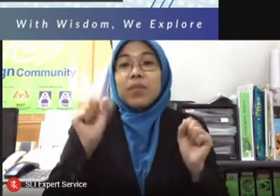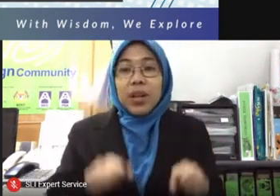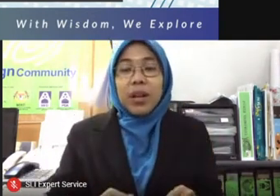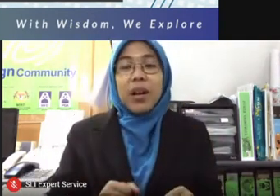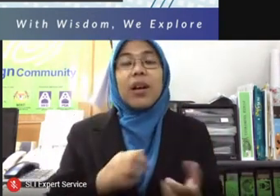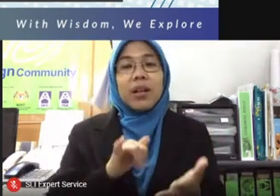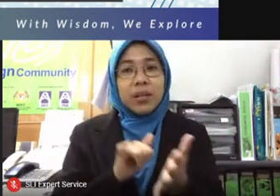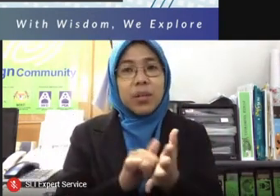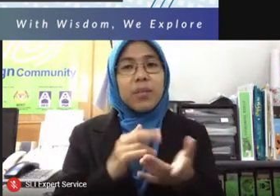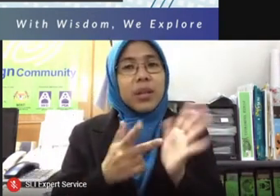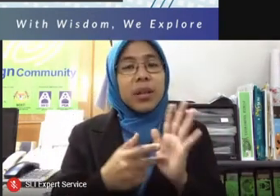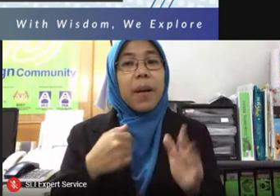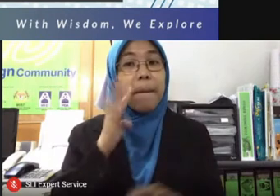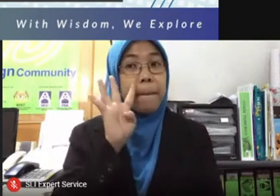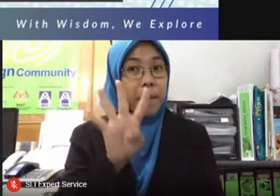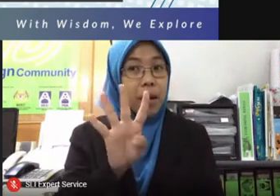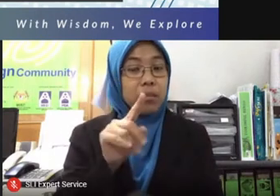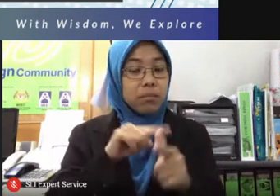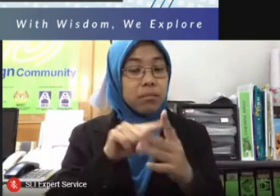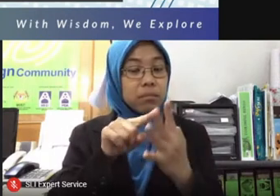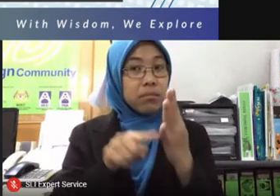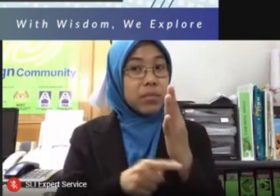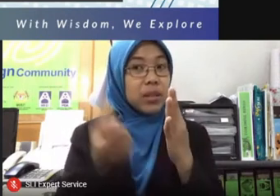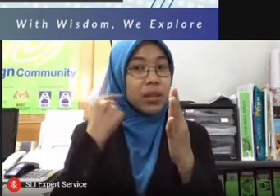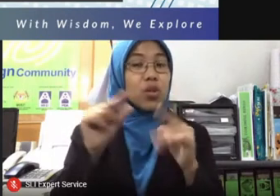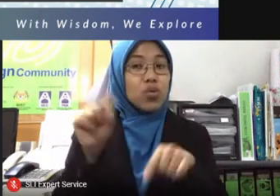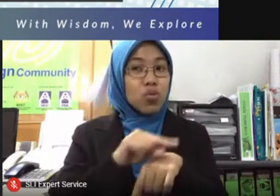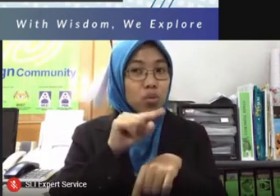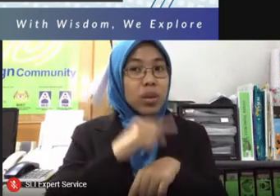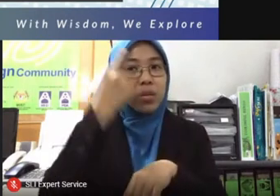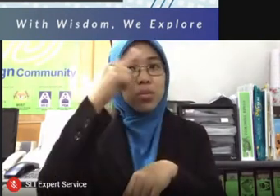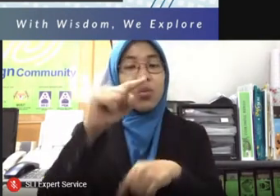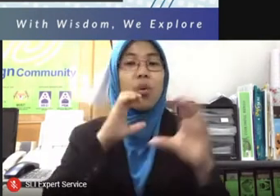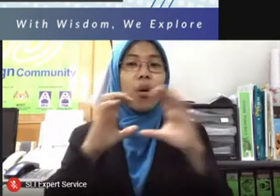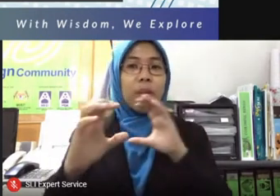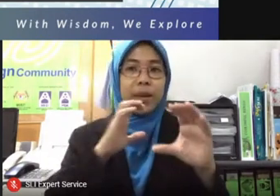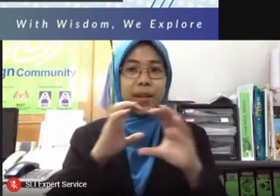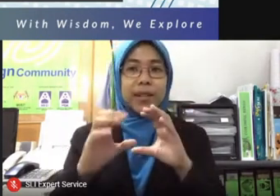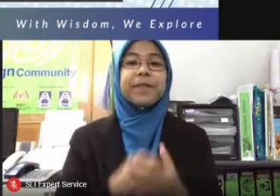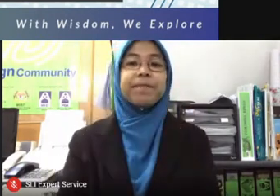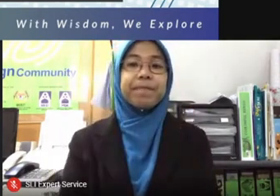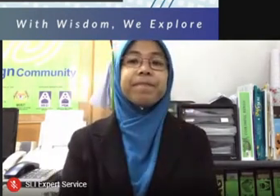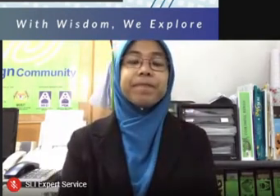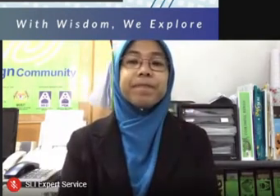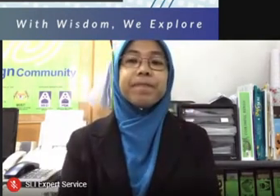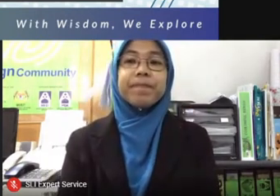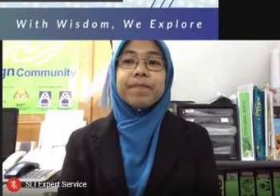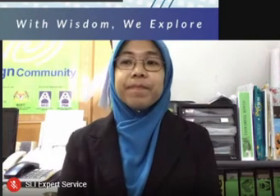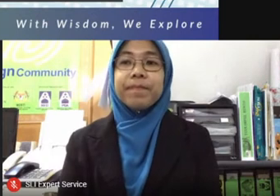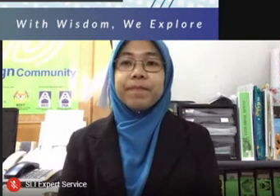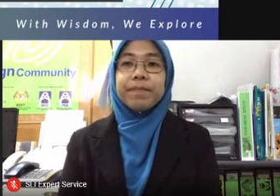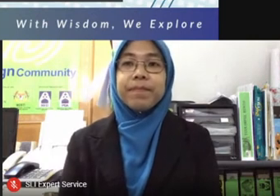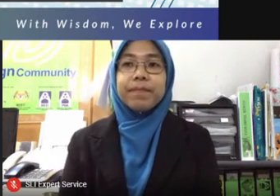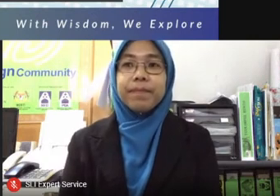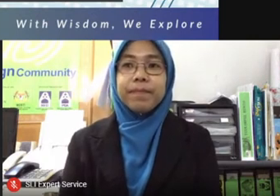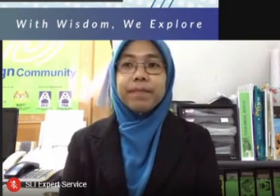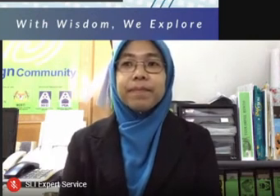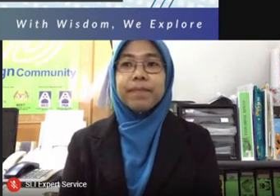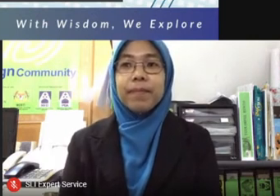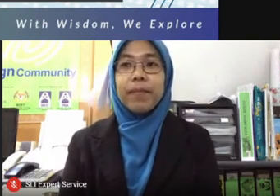empat perkara ataupun empat elemen yang boleh digunakan dalam komunikasi untuk untuk memberi komunikasi yang berkesan lah.